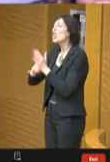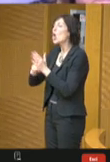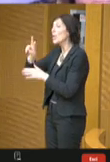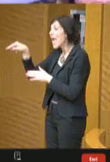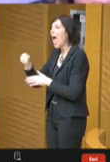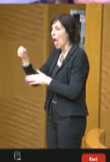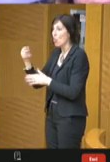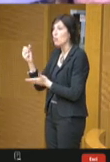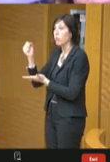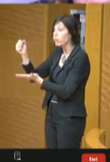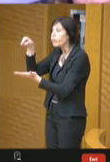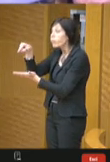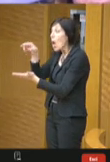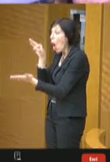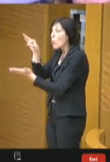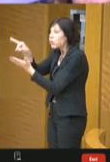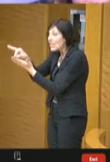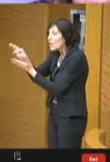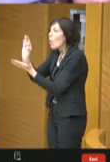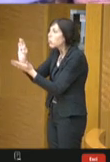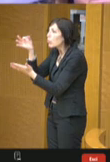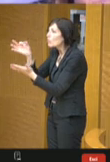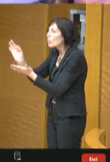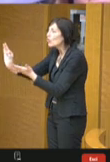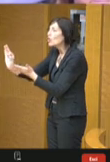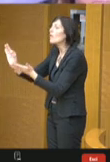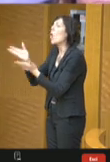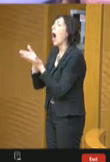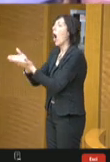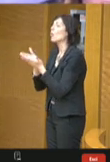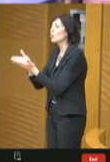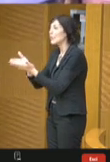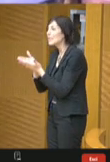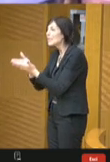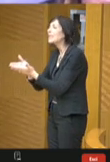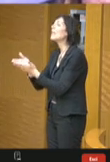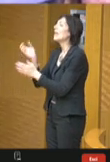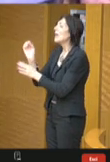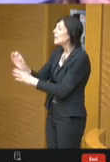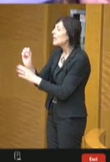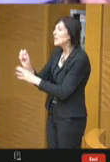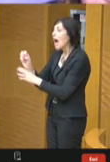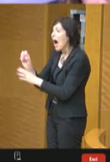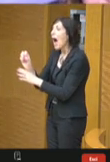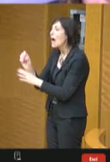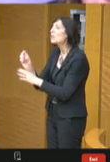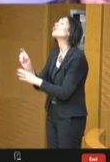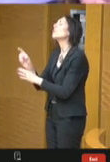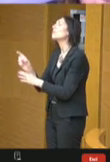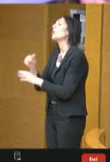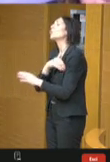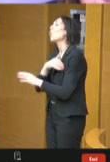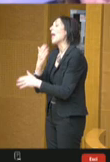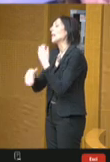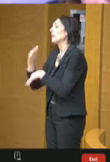25 milioni di euro destinati specificamente agli ausili, ai sussidi didattici per studenti con